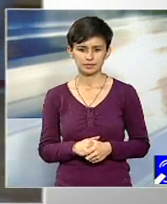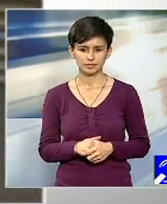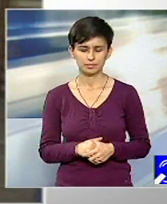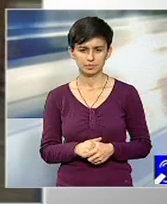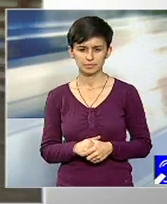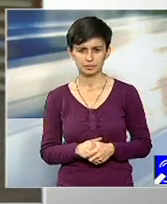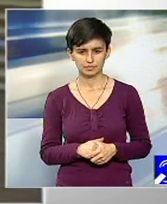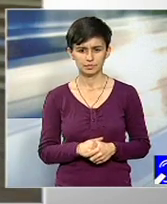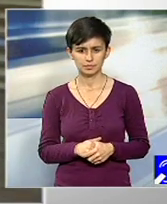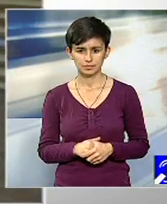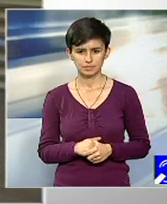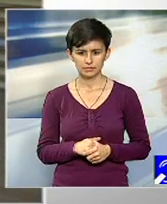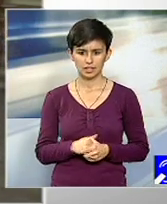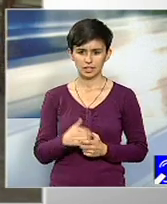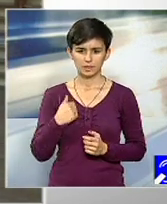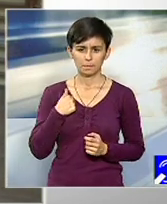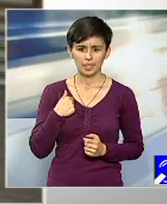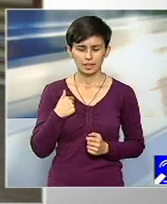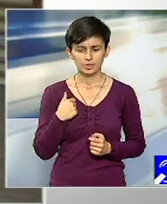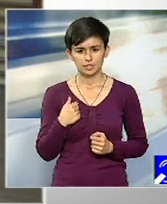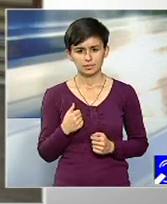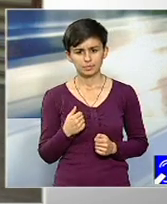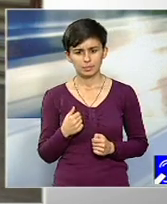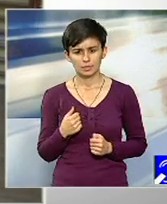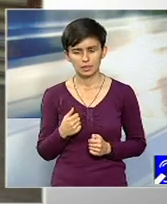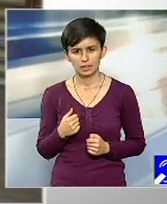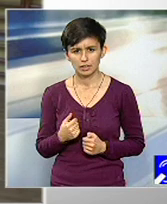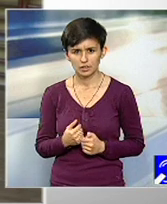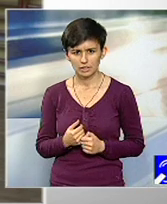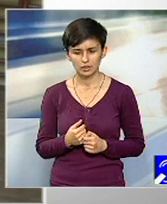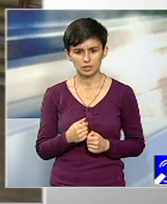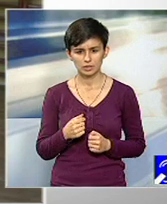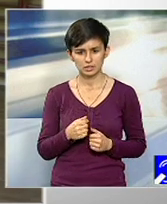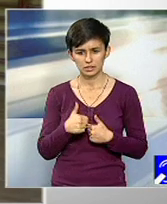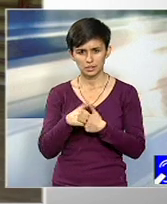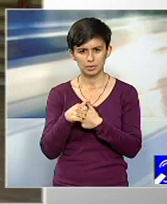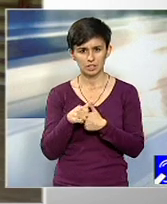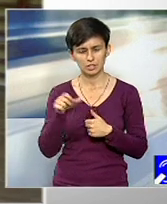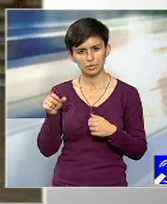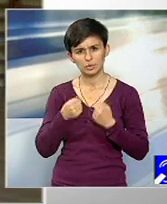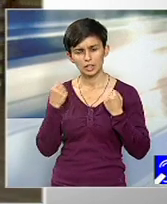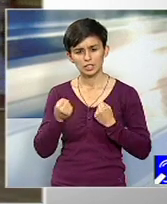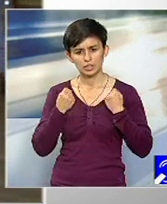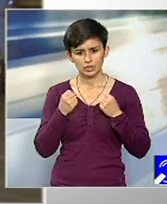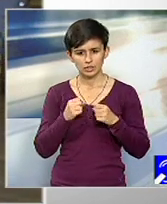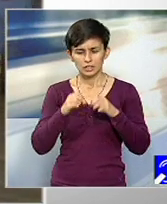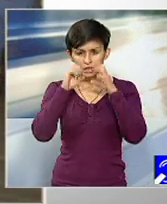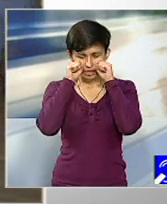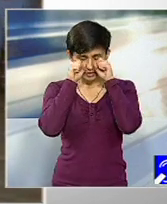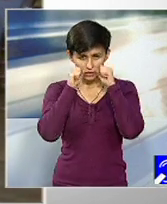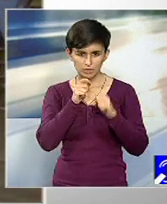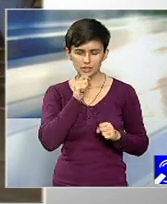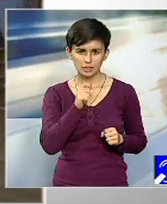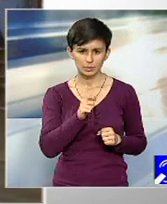mă înțeleg foarte bine cu antrenorul de la școala de nevăzători din Budapesta. Mai am două echipe, pot să vin cu două echipe,